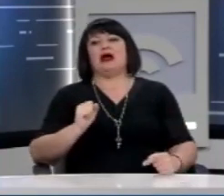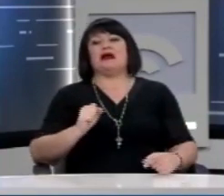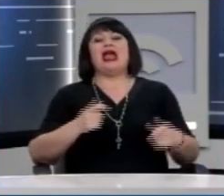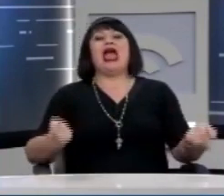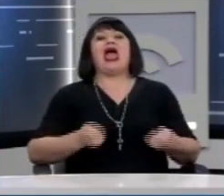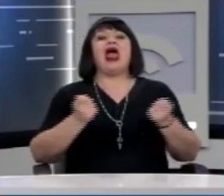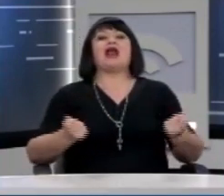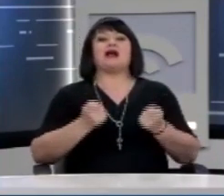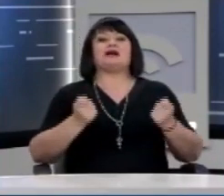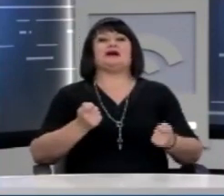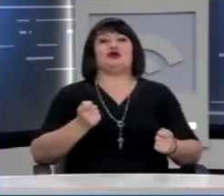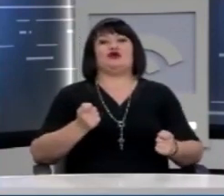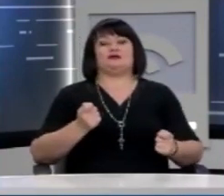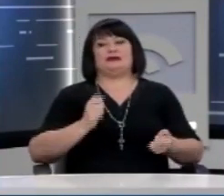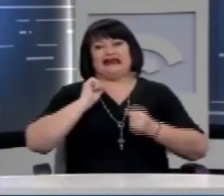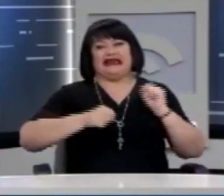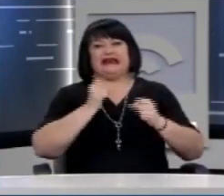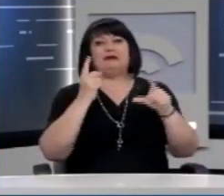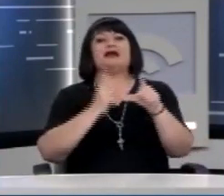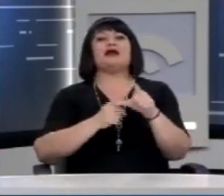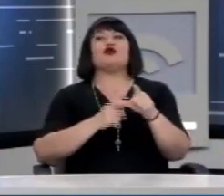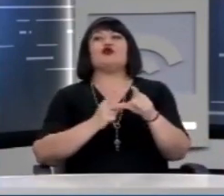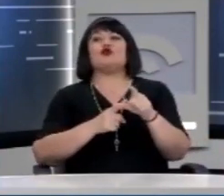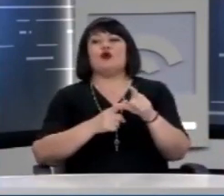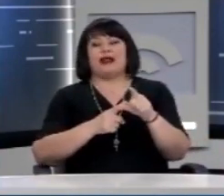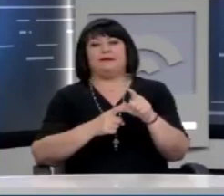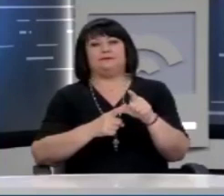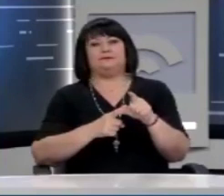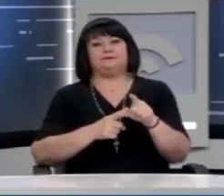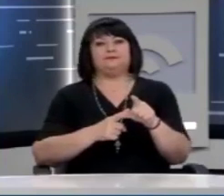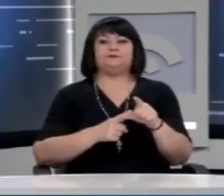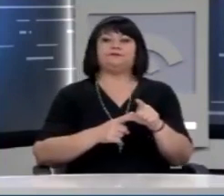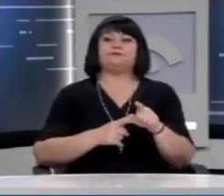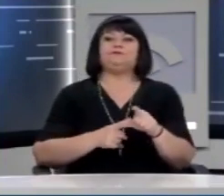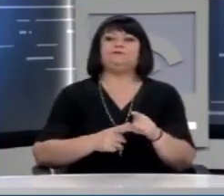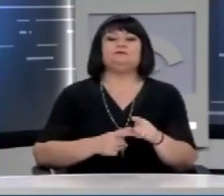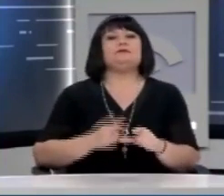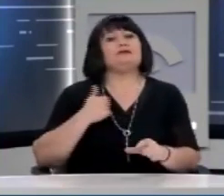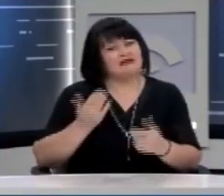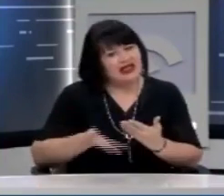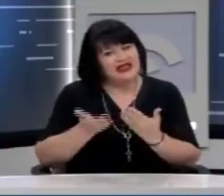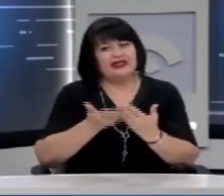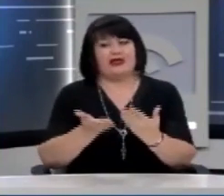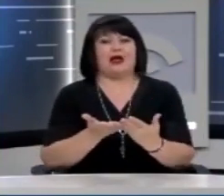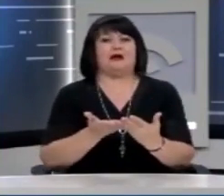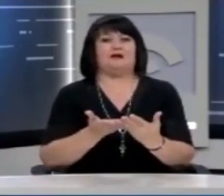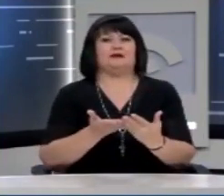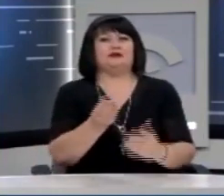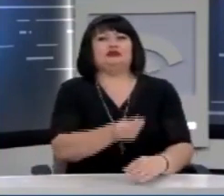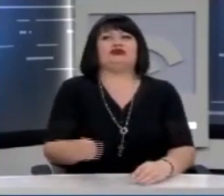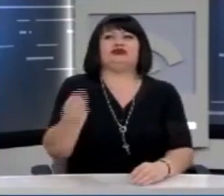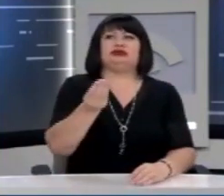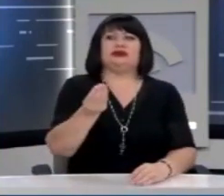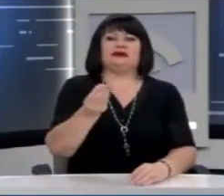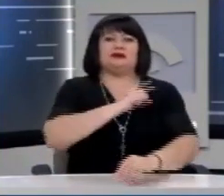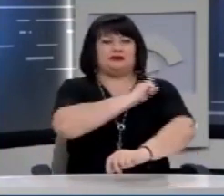εργατικό λαϊκό κίνημα και το ΚΚΕ. Υπάρχει και θα ενισχυθεί παραπέρα η